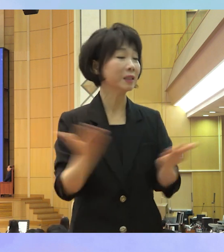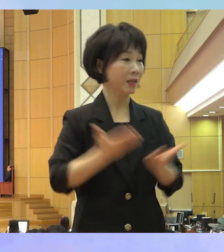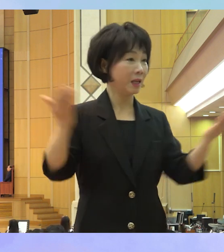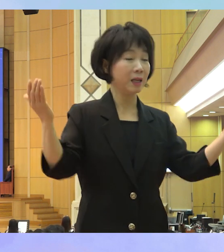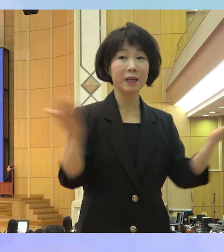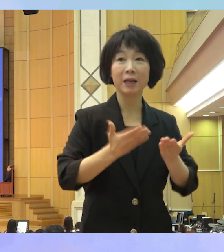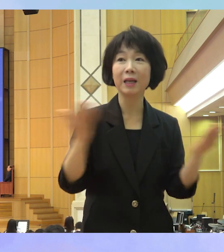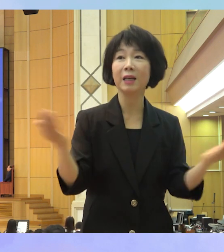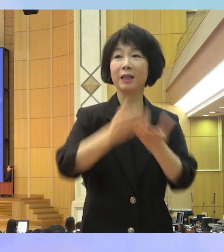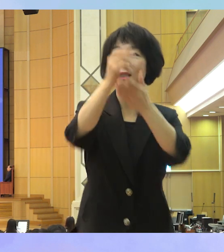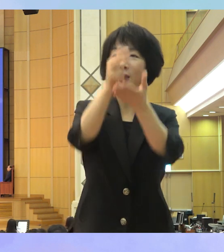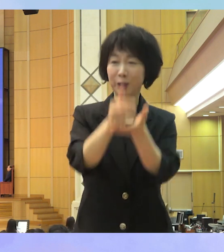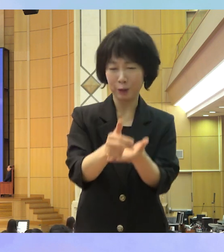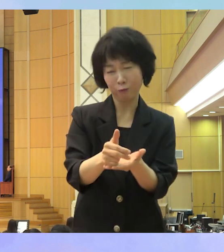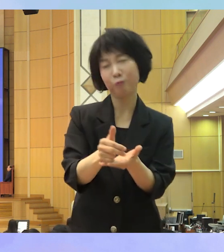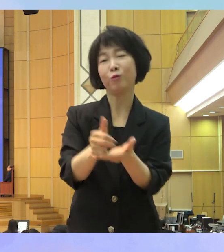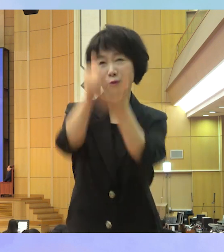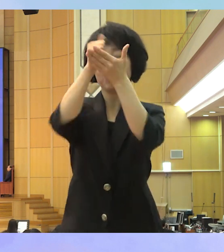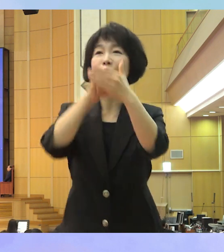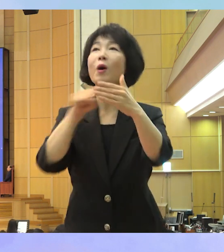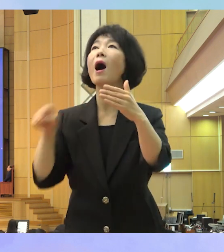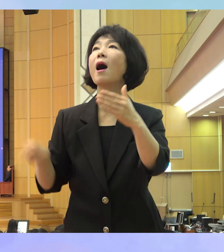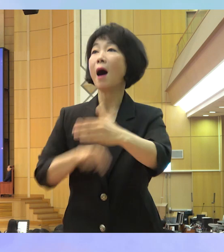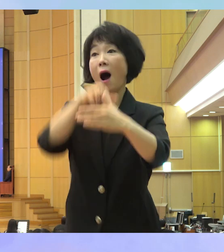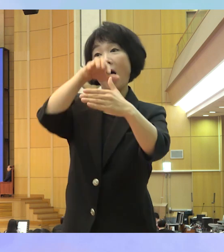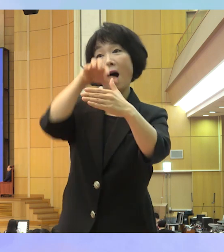모든 일을 주